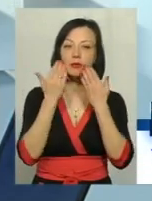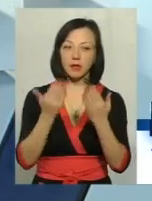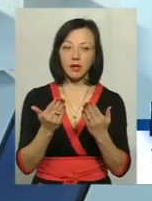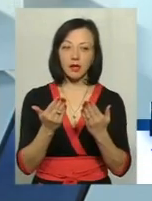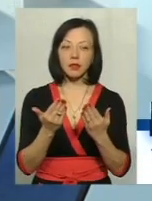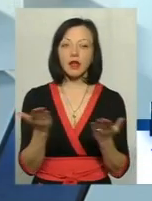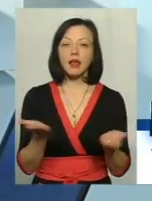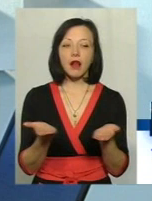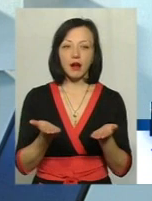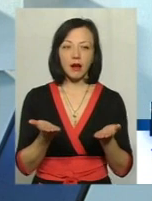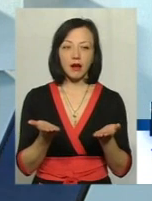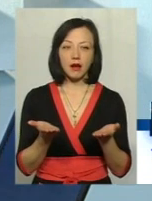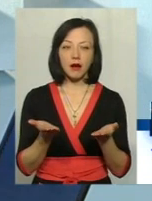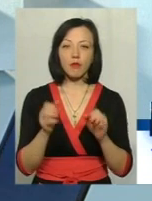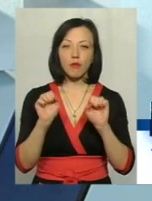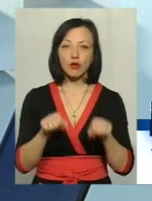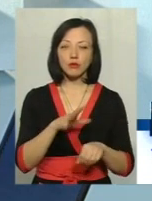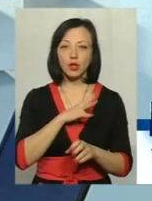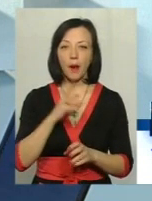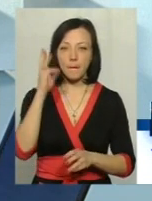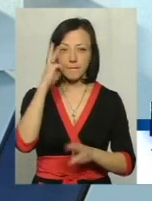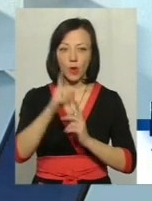яка може модернізація бути